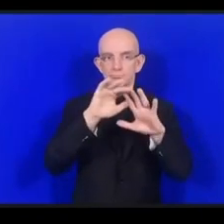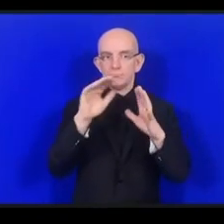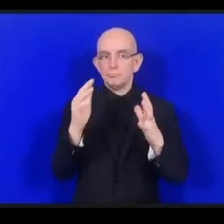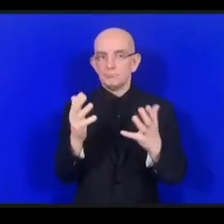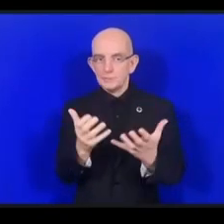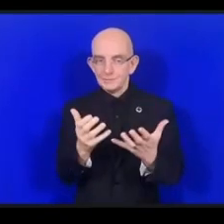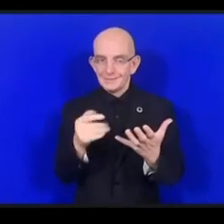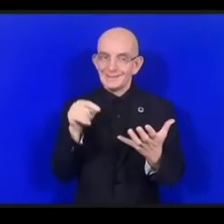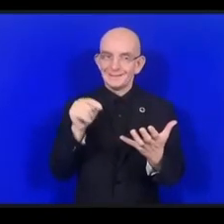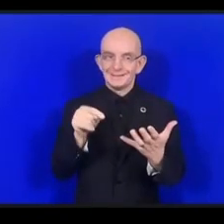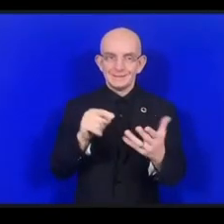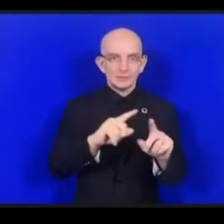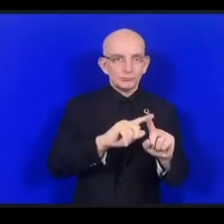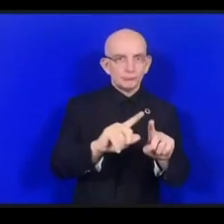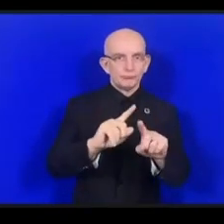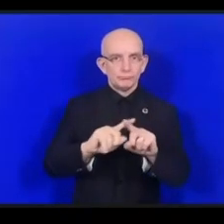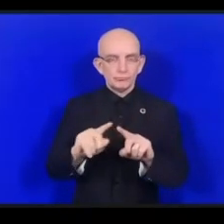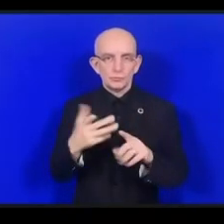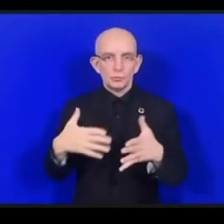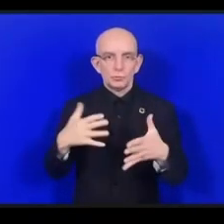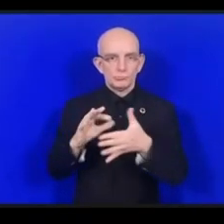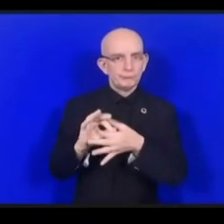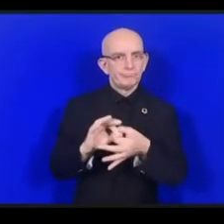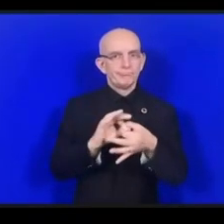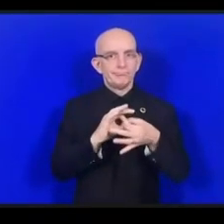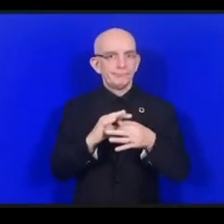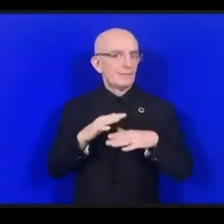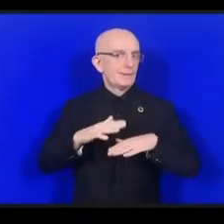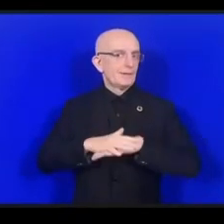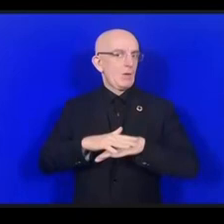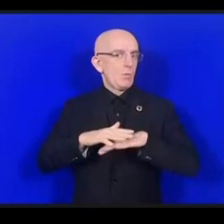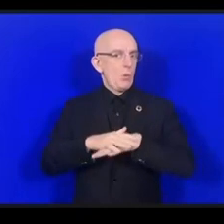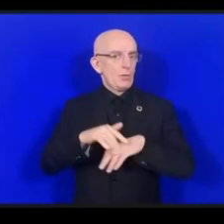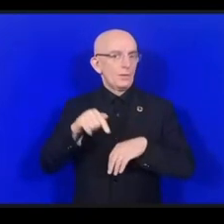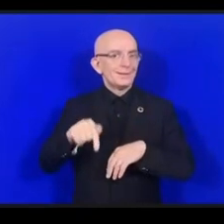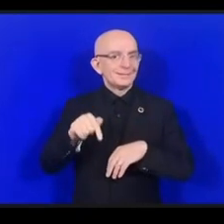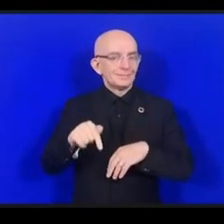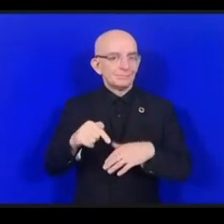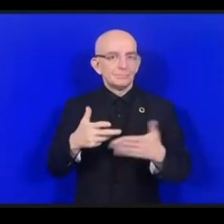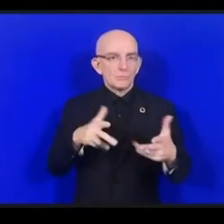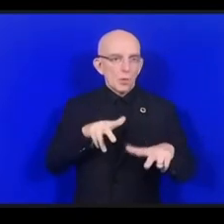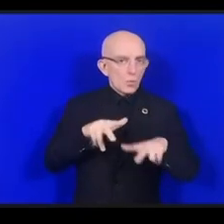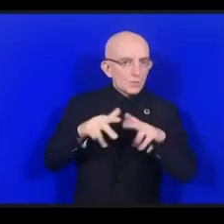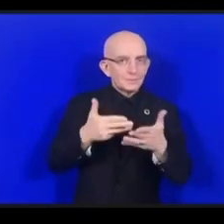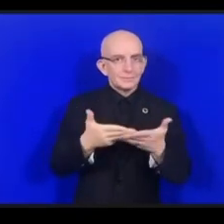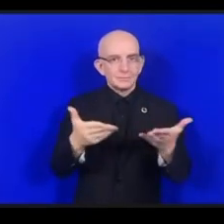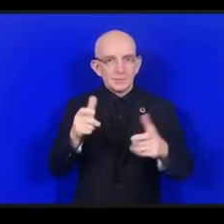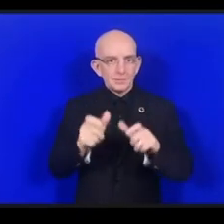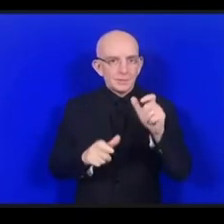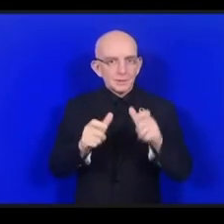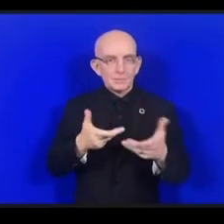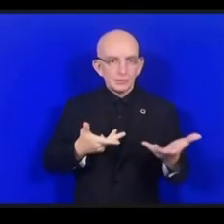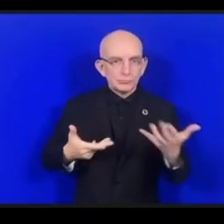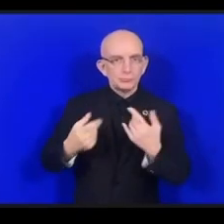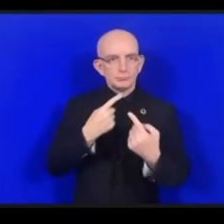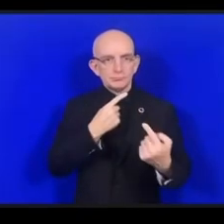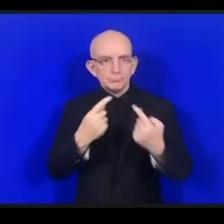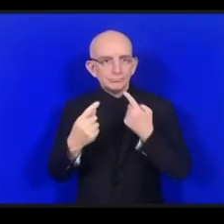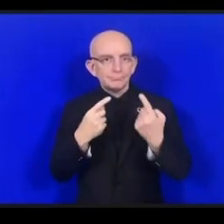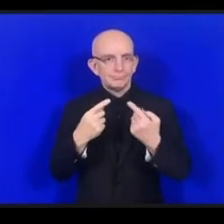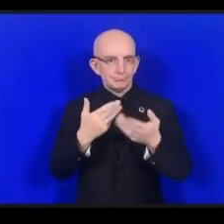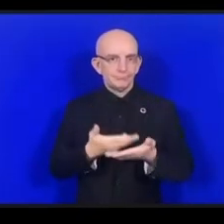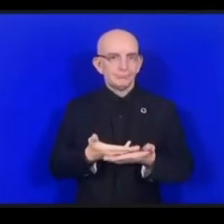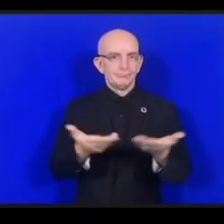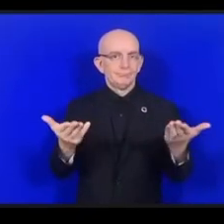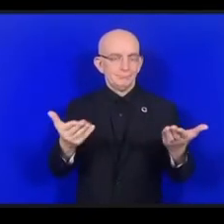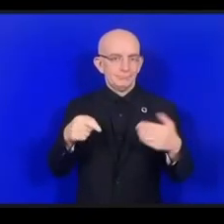作，是除了我们的这个 IGF 的生态系统以外开展合作。我想要引